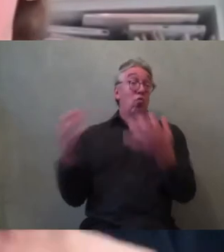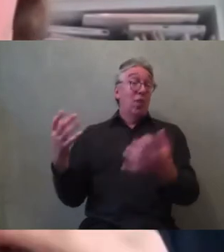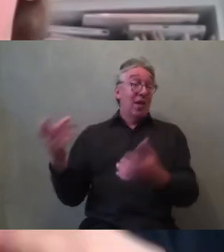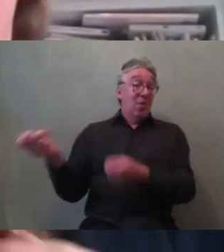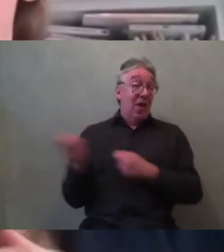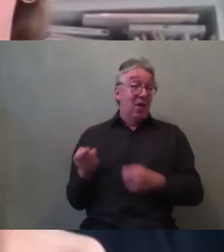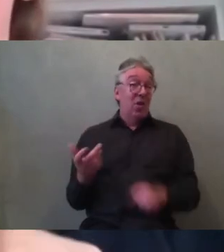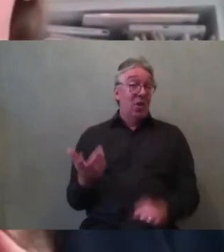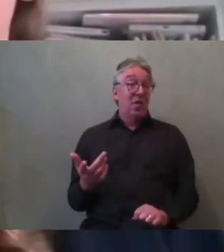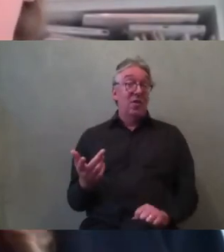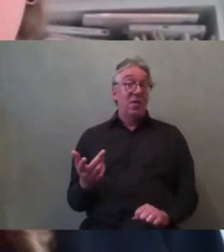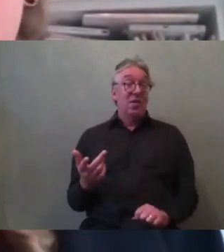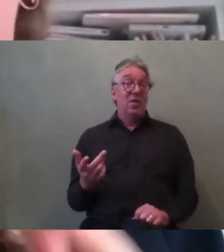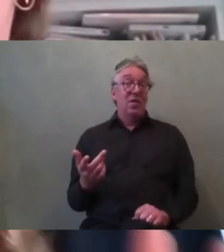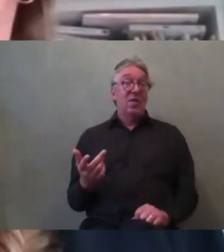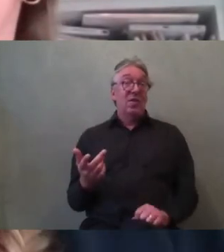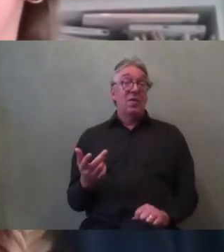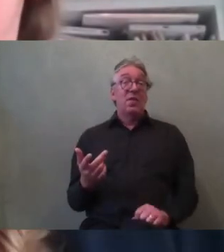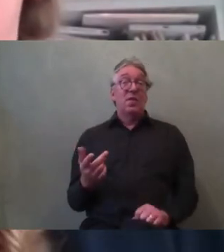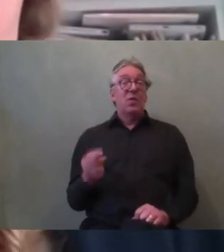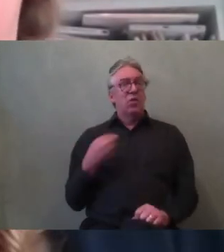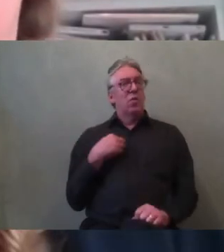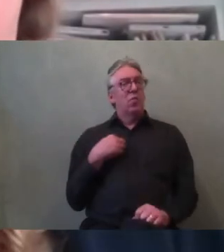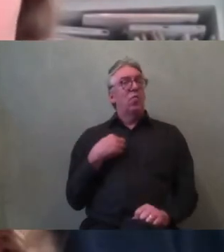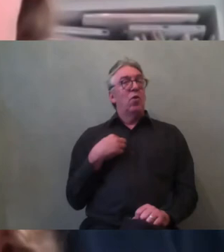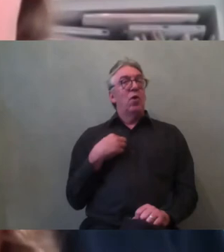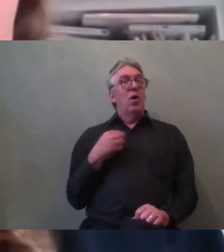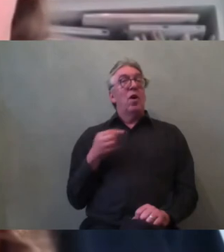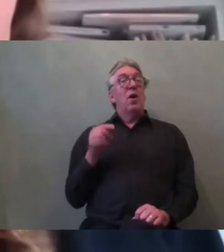te leggen op groepen die je misschien nu nog niet bereikt,